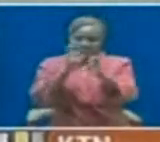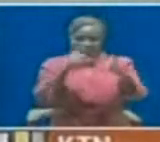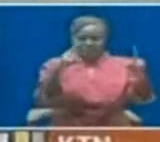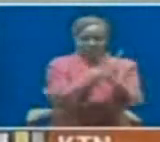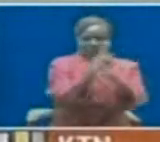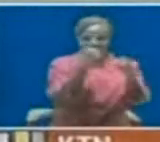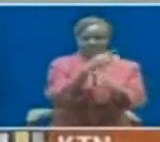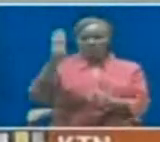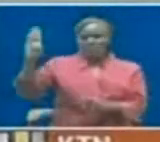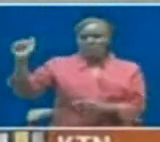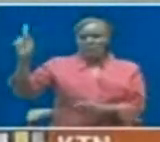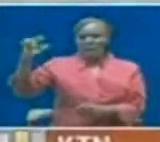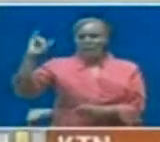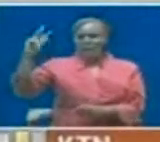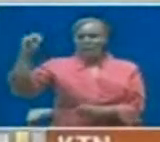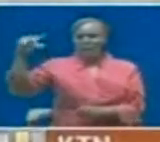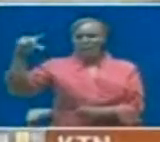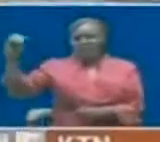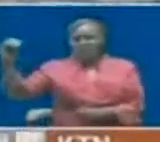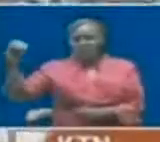ya Baringo.